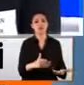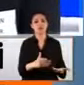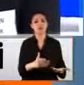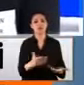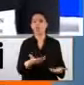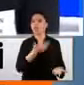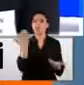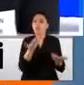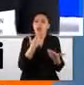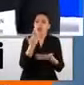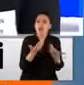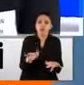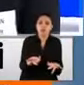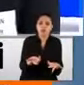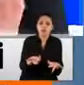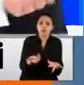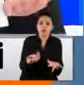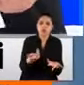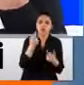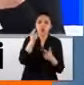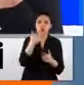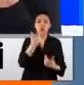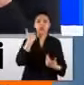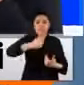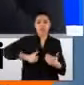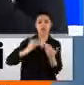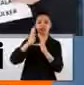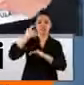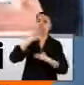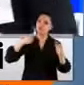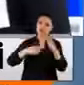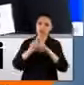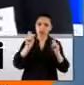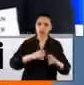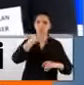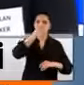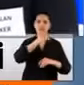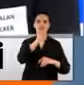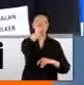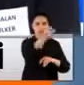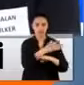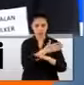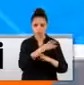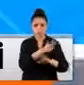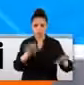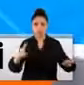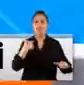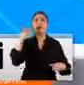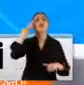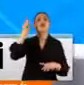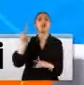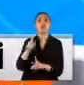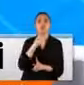neler anlatıyorsunuz ya? Savcılar gittim şikayette bulundum. İfadesi alınmış. Hı. Ben tanımıyorum onu.